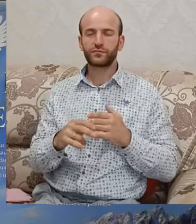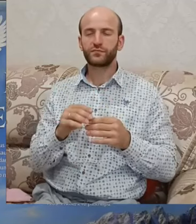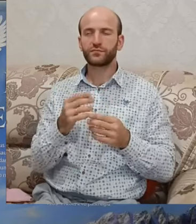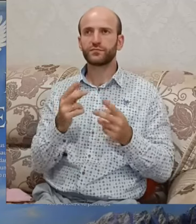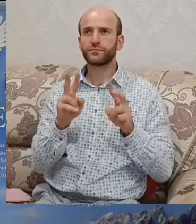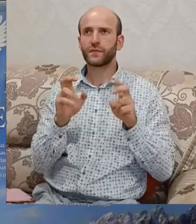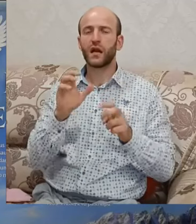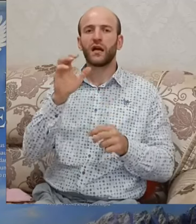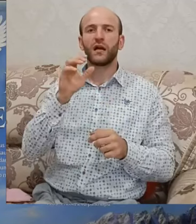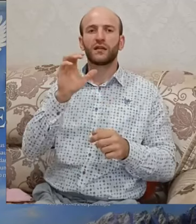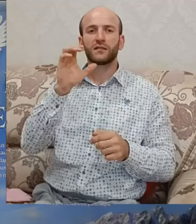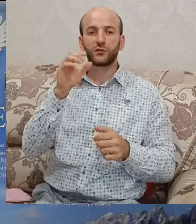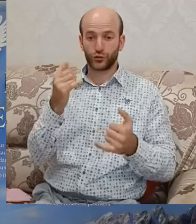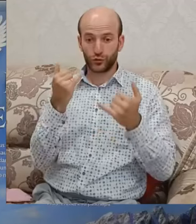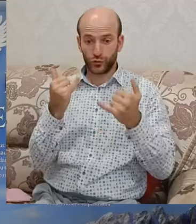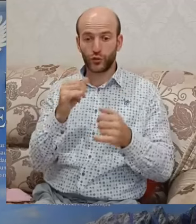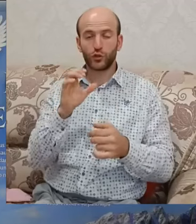пророчеством.